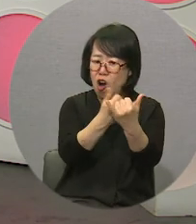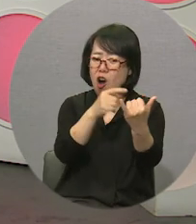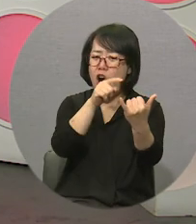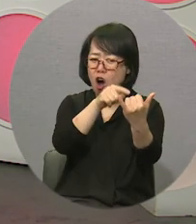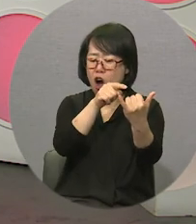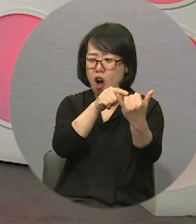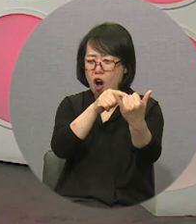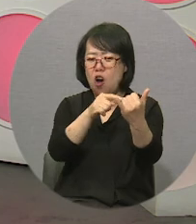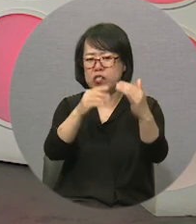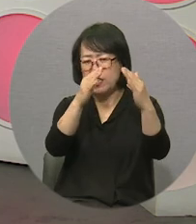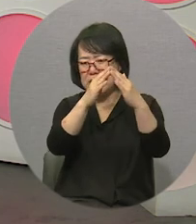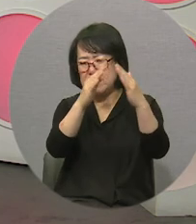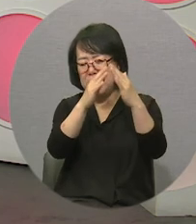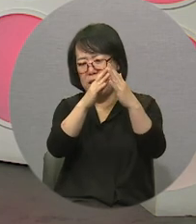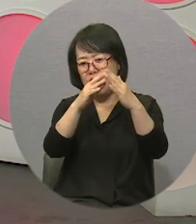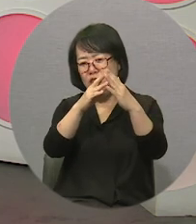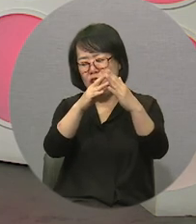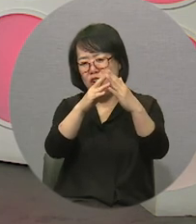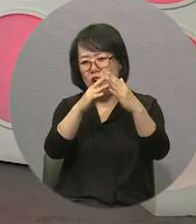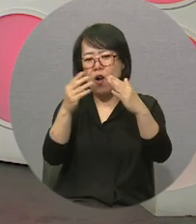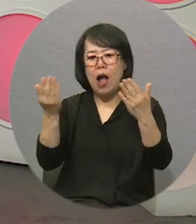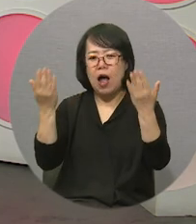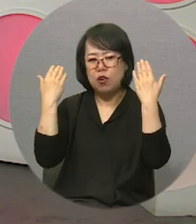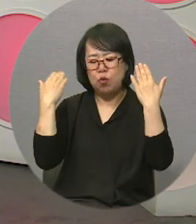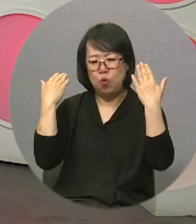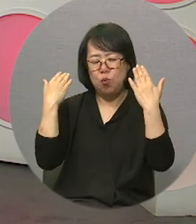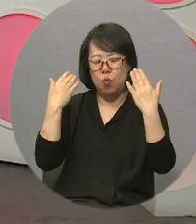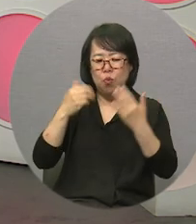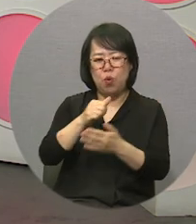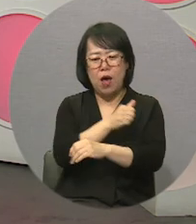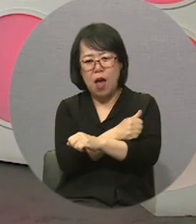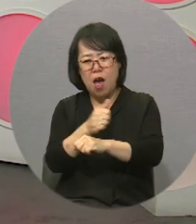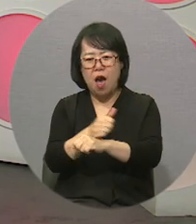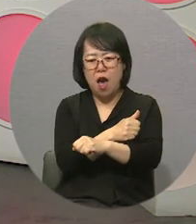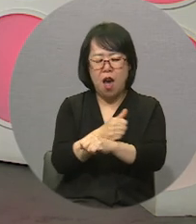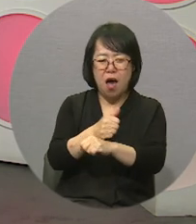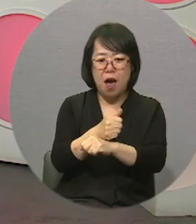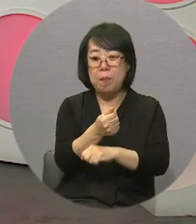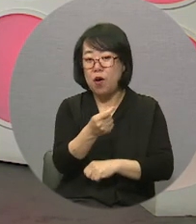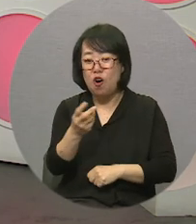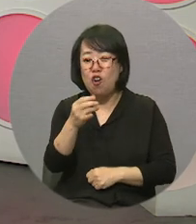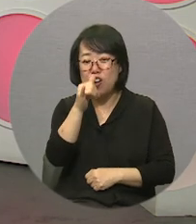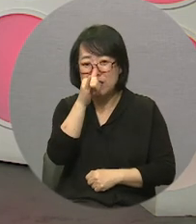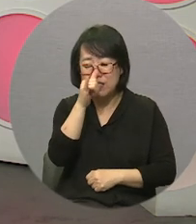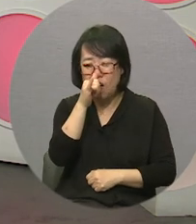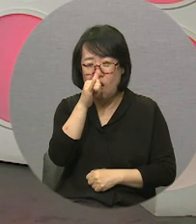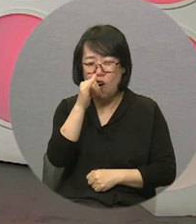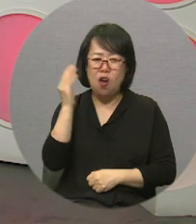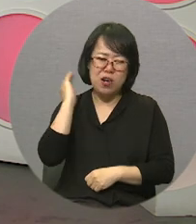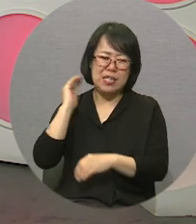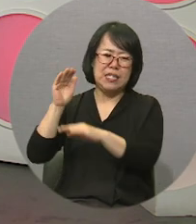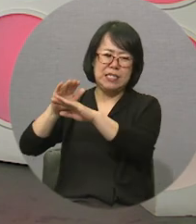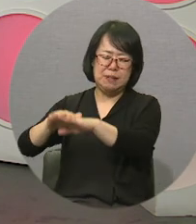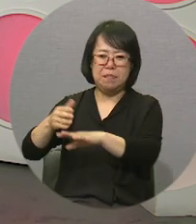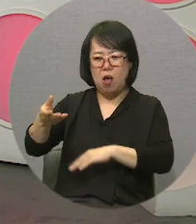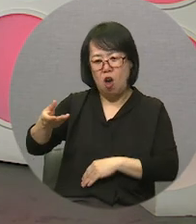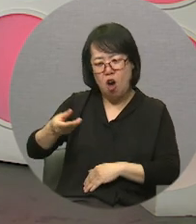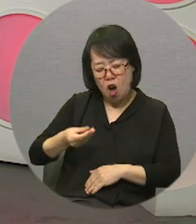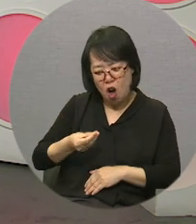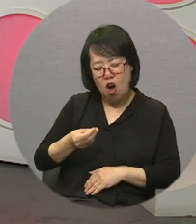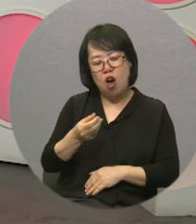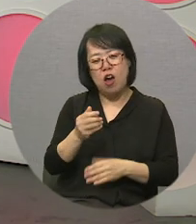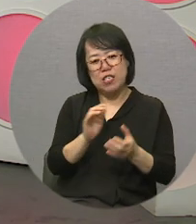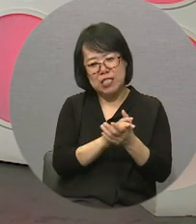하나 둘 늘어나 셋집을 얻어 두세 명이 같이 지내기도 했는데요.